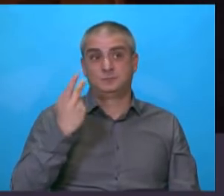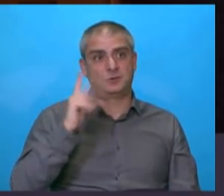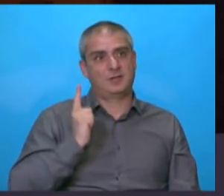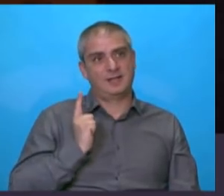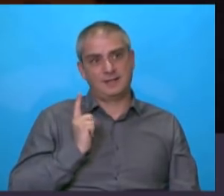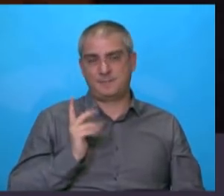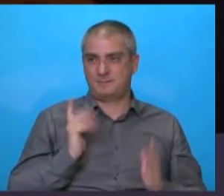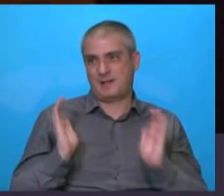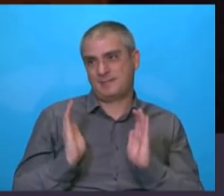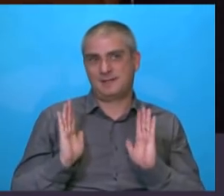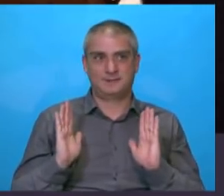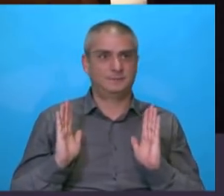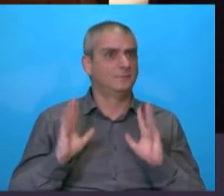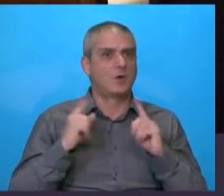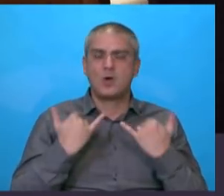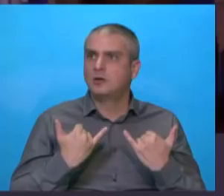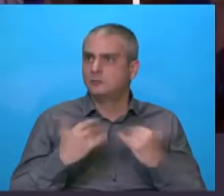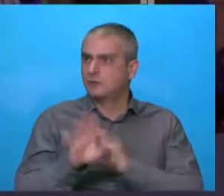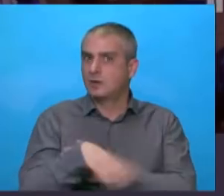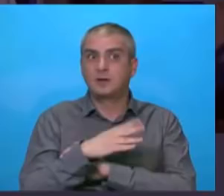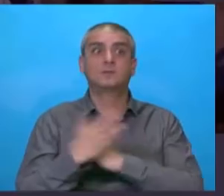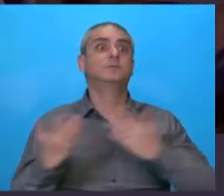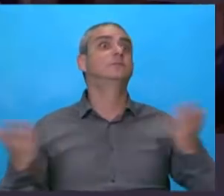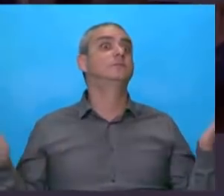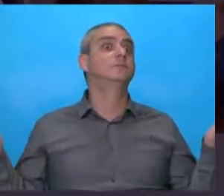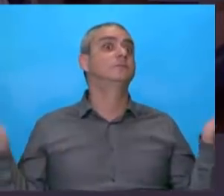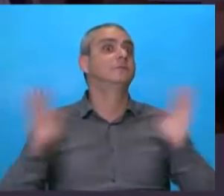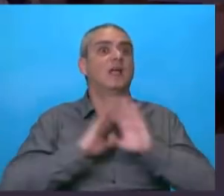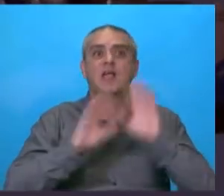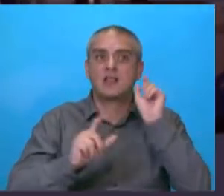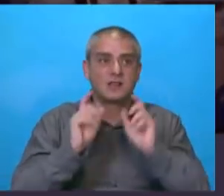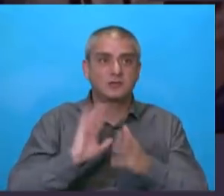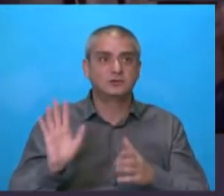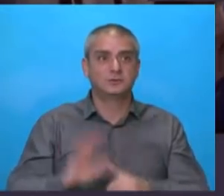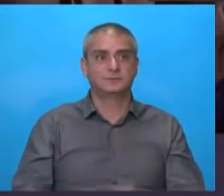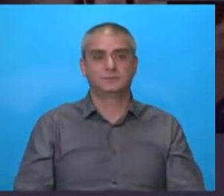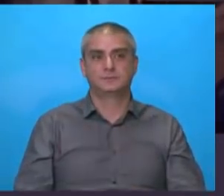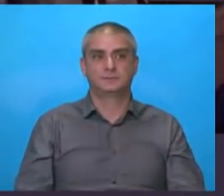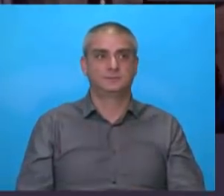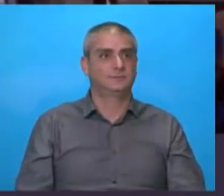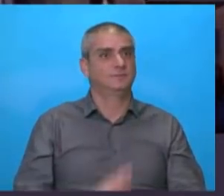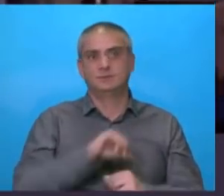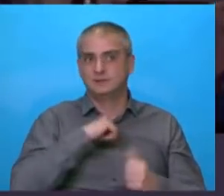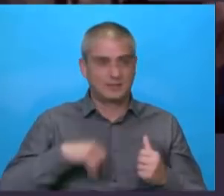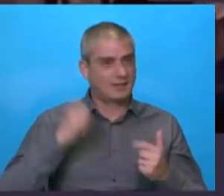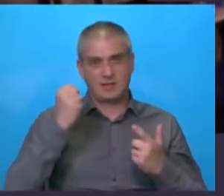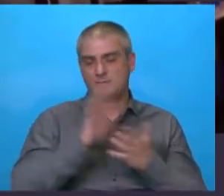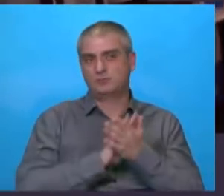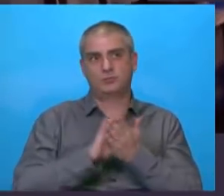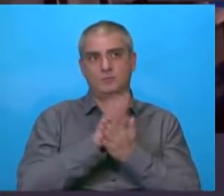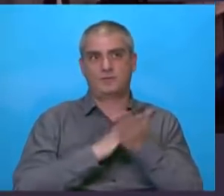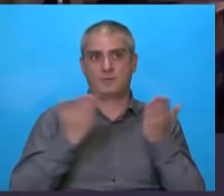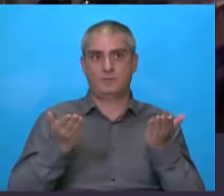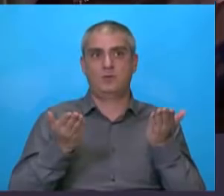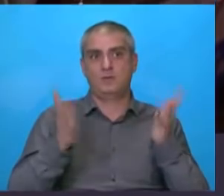פרטי. מה קורה עכשיו? זה ריק. ריק. אין אנשים. כאילו אין סינים, אין דיילים, אין שום דבר פה.